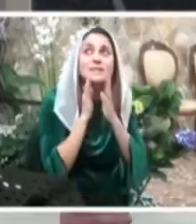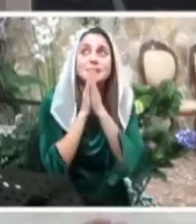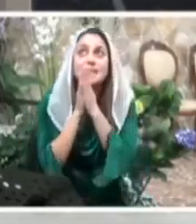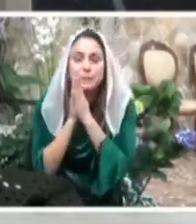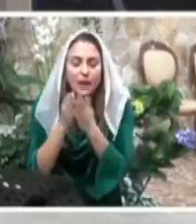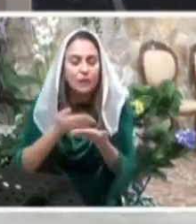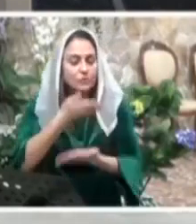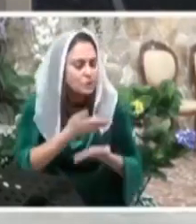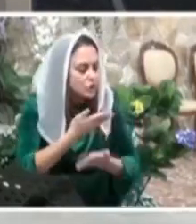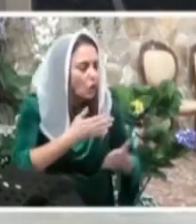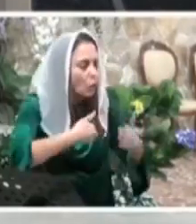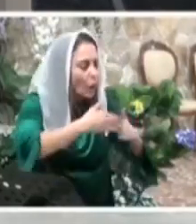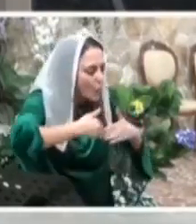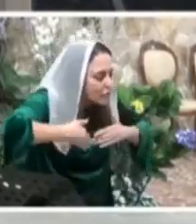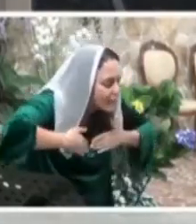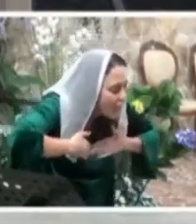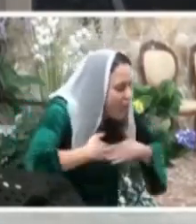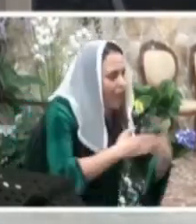una porta